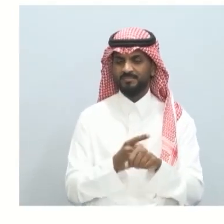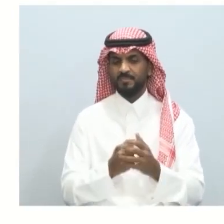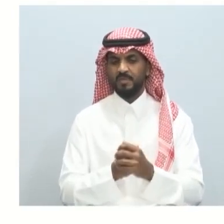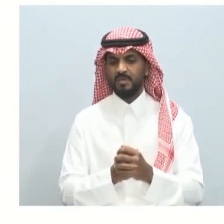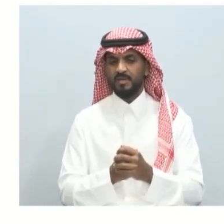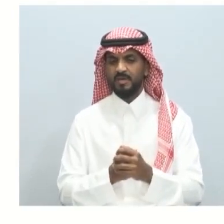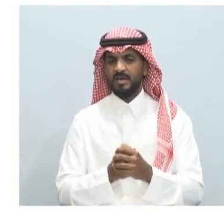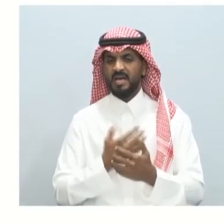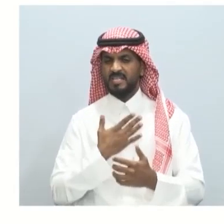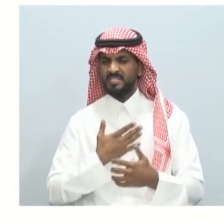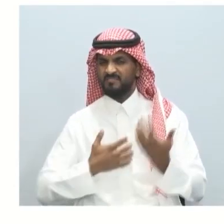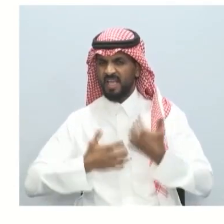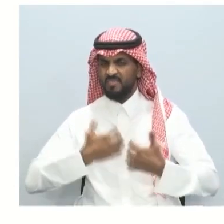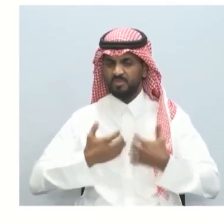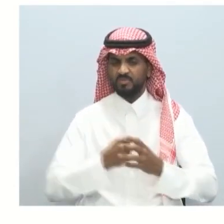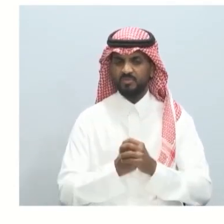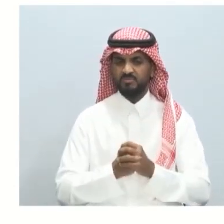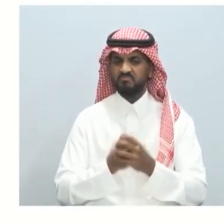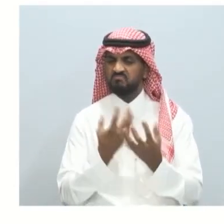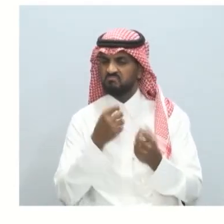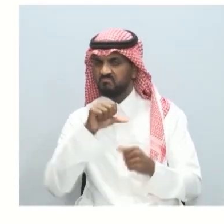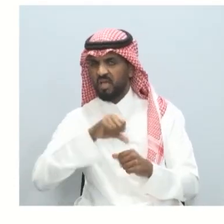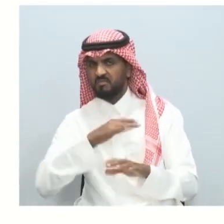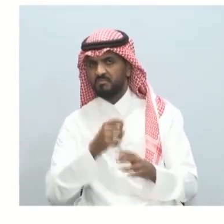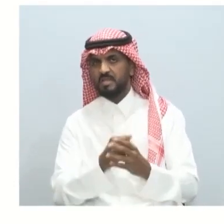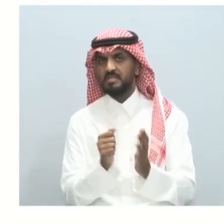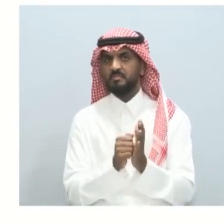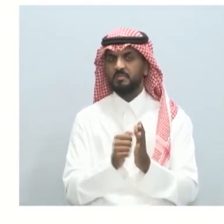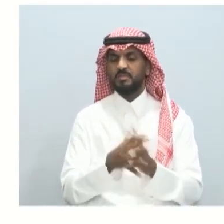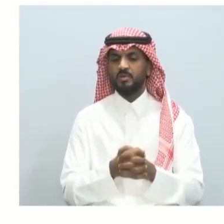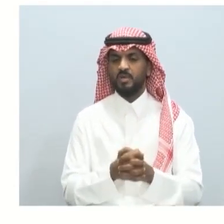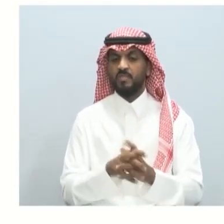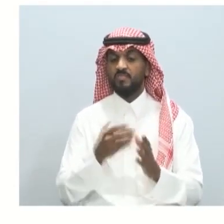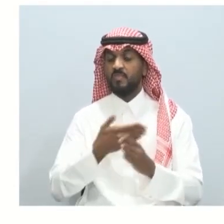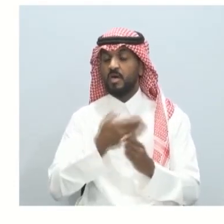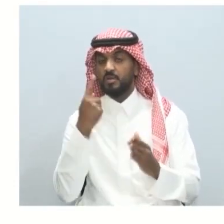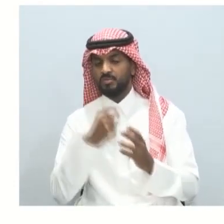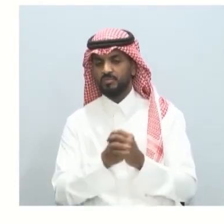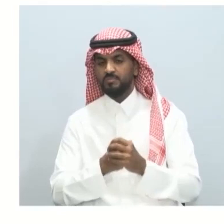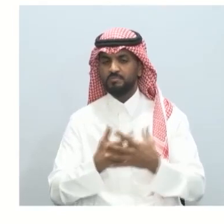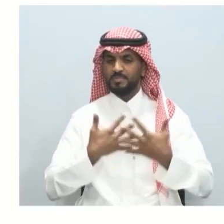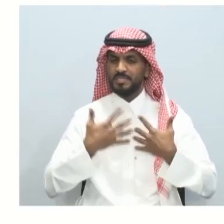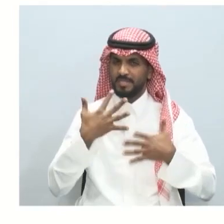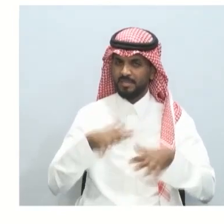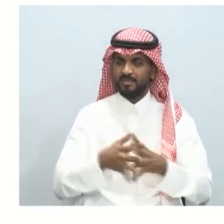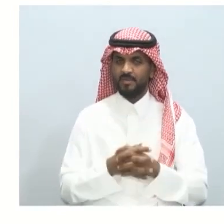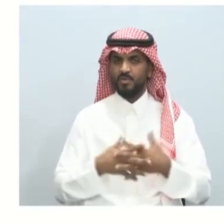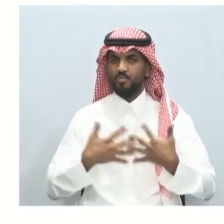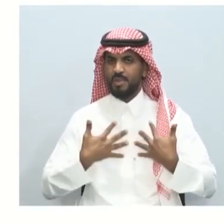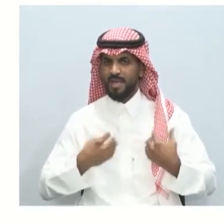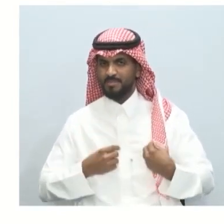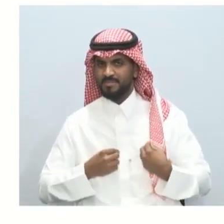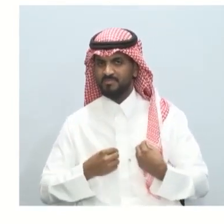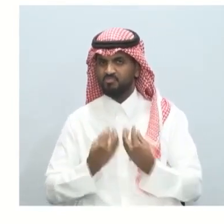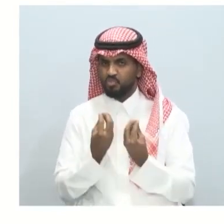احس فيها بالغضب الشديد من اهمال صاحب البيت له واخيرا ظهر الرجل الحكيم بمظهره البسيط وملابسه